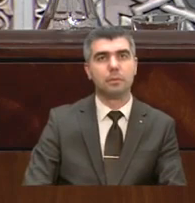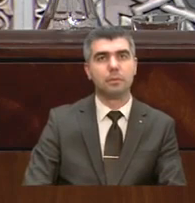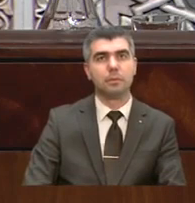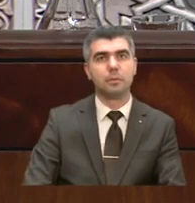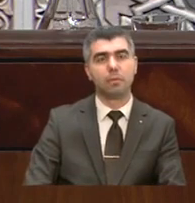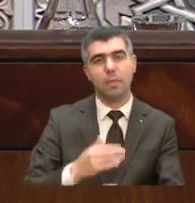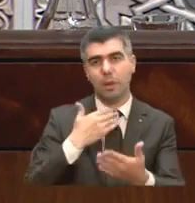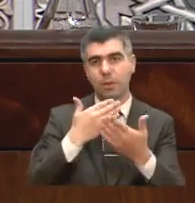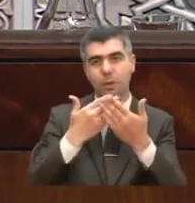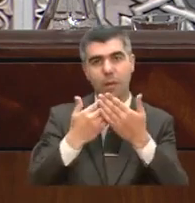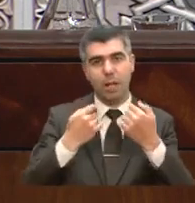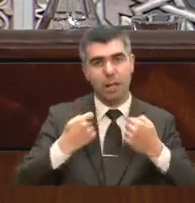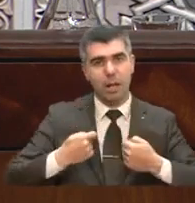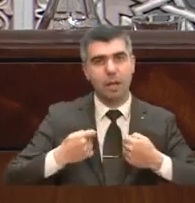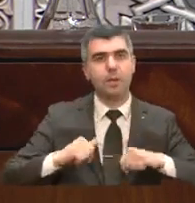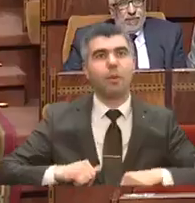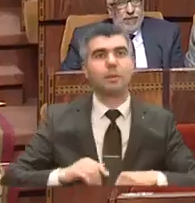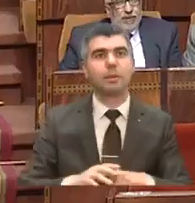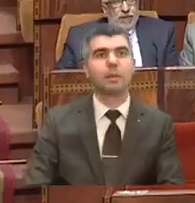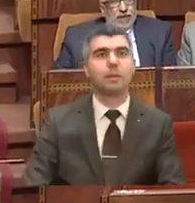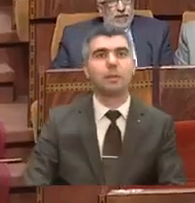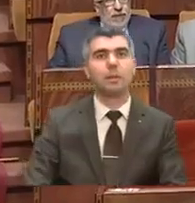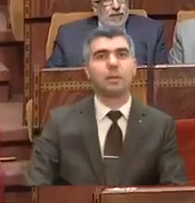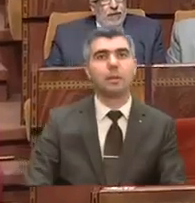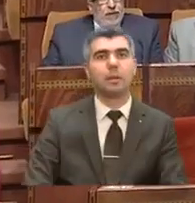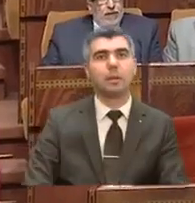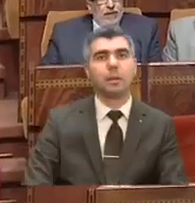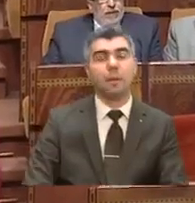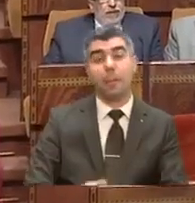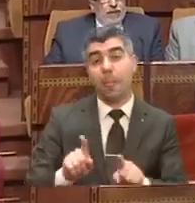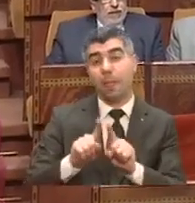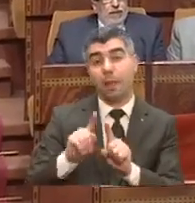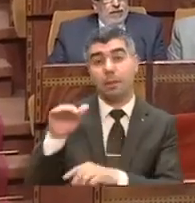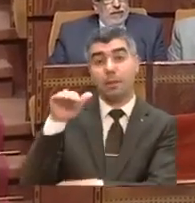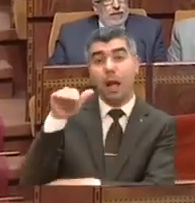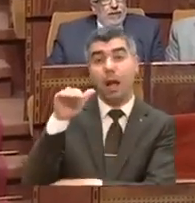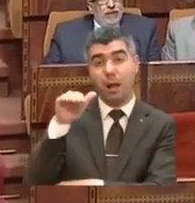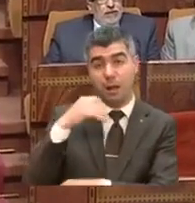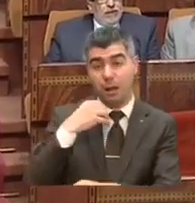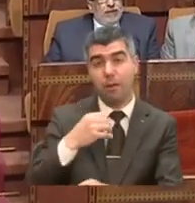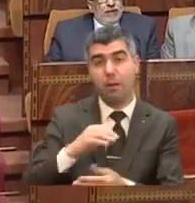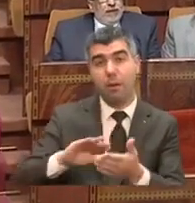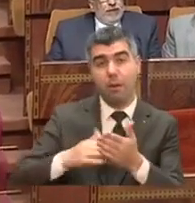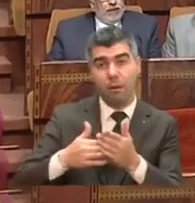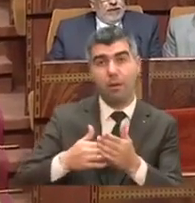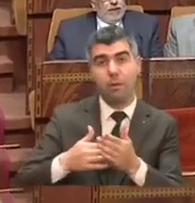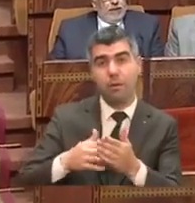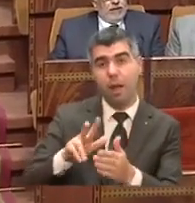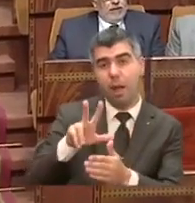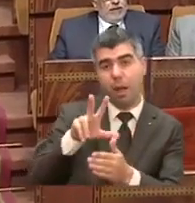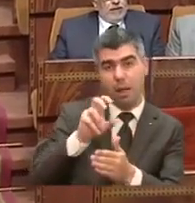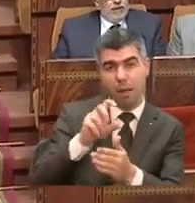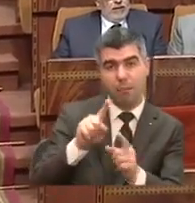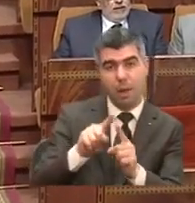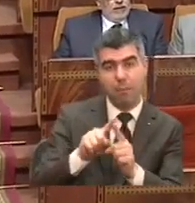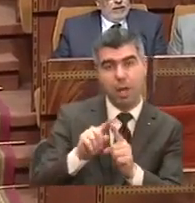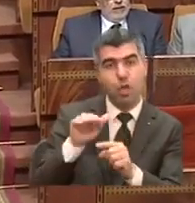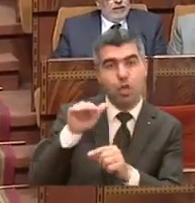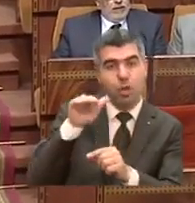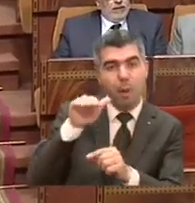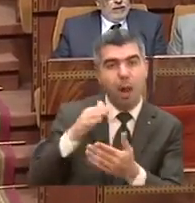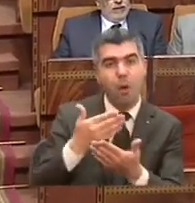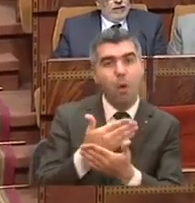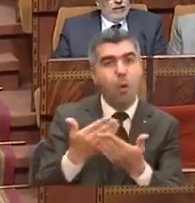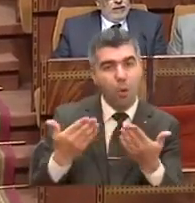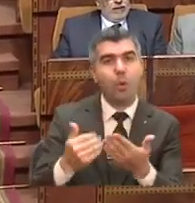شكرا السيد الرئيس. السيد الوزير، الجنوب الشرقي المعروف بتربية الماشية والرحل كيحتاج السيد الوزير